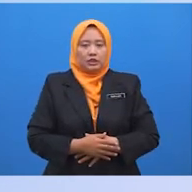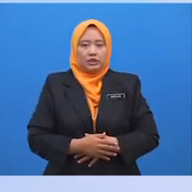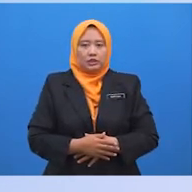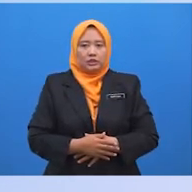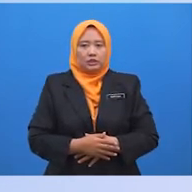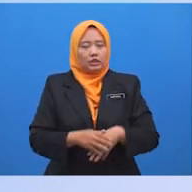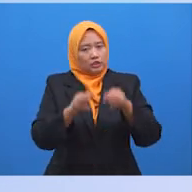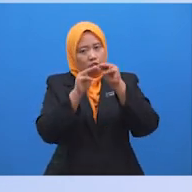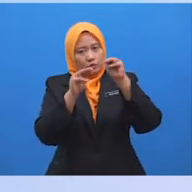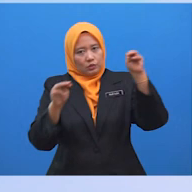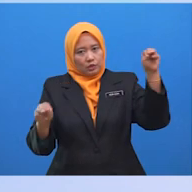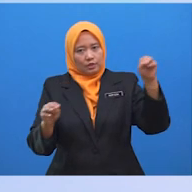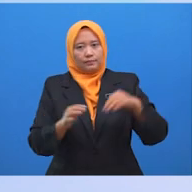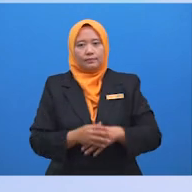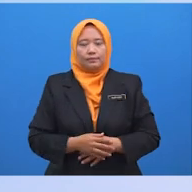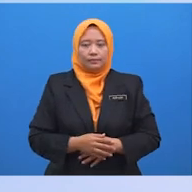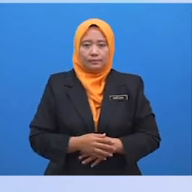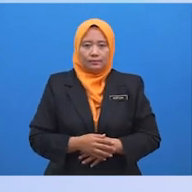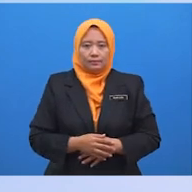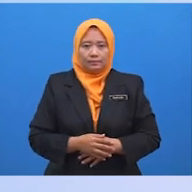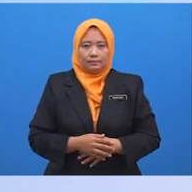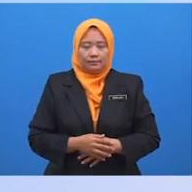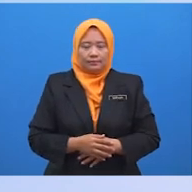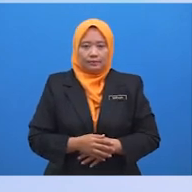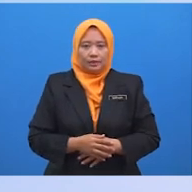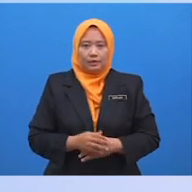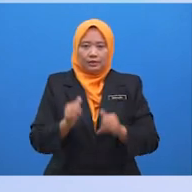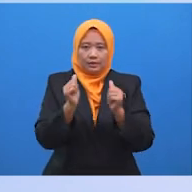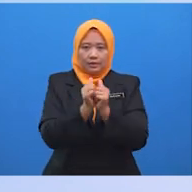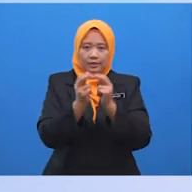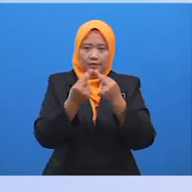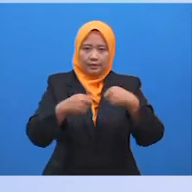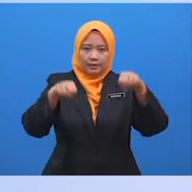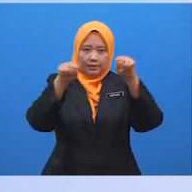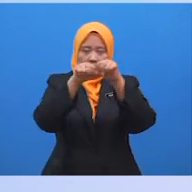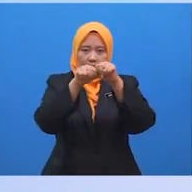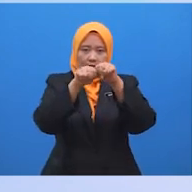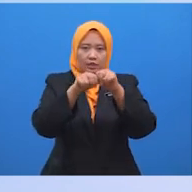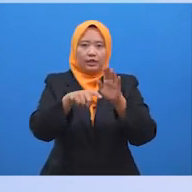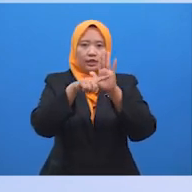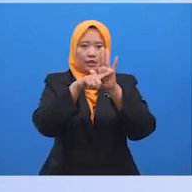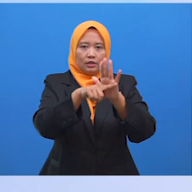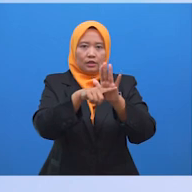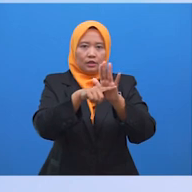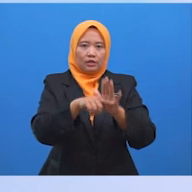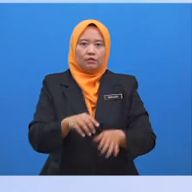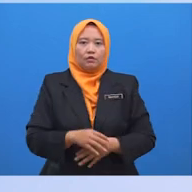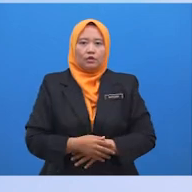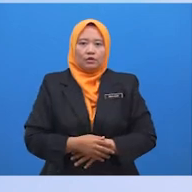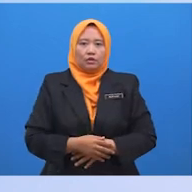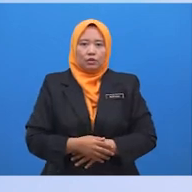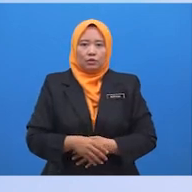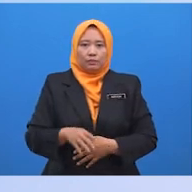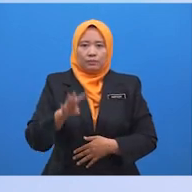2 dan pintasan Y dengan nilai negatif 4. Jawapan yang